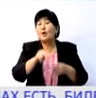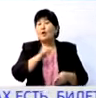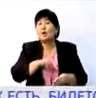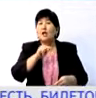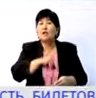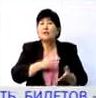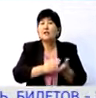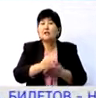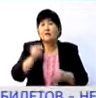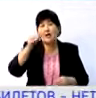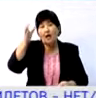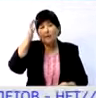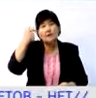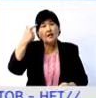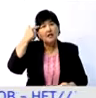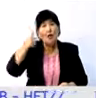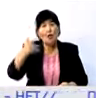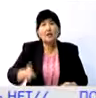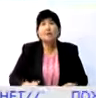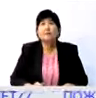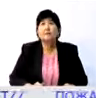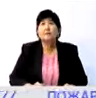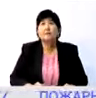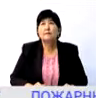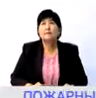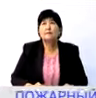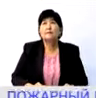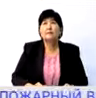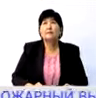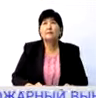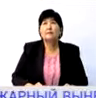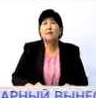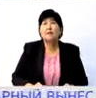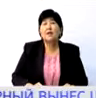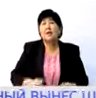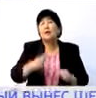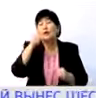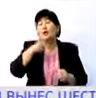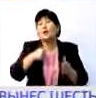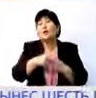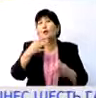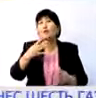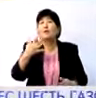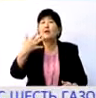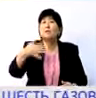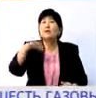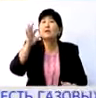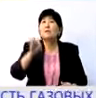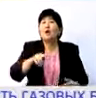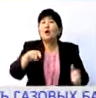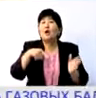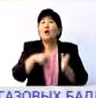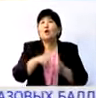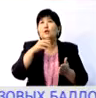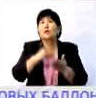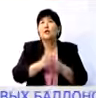работников сферы образования и науки. Ежегодно до 45-50% городского